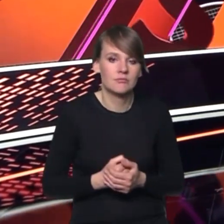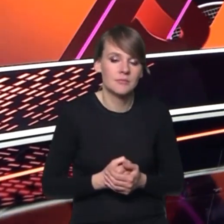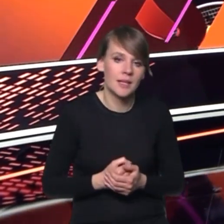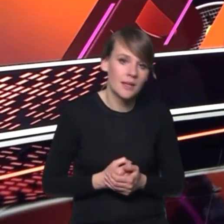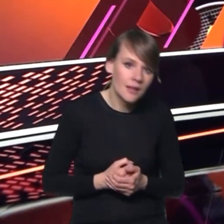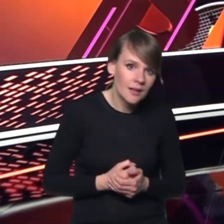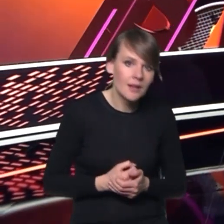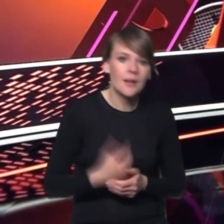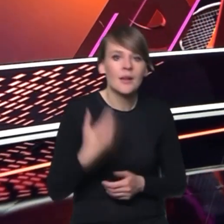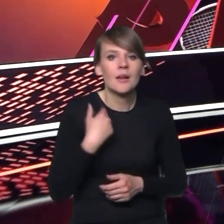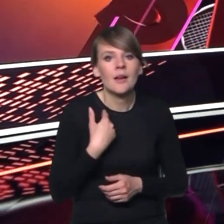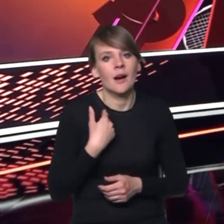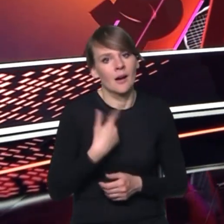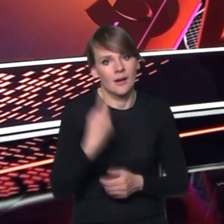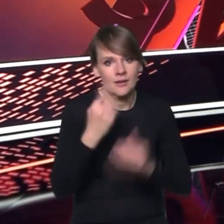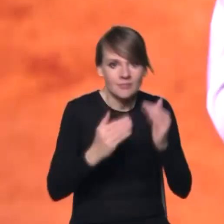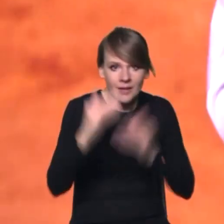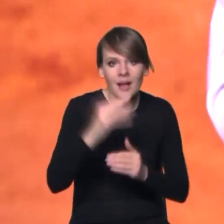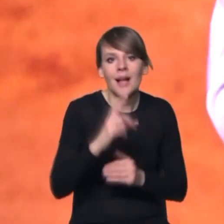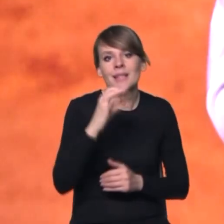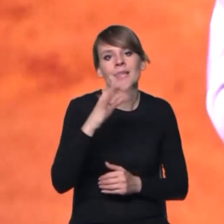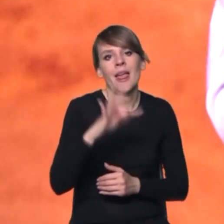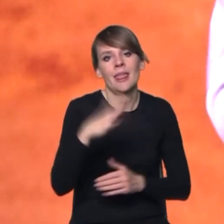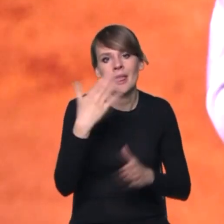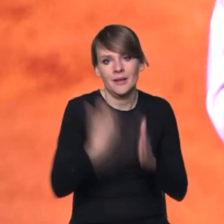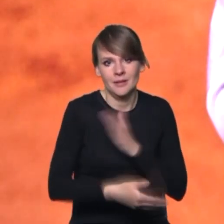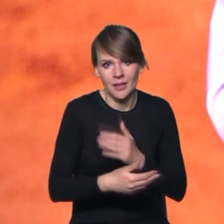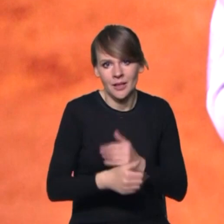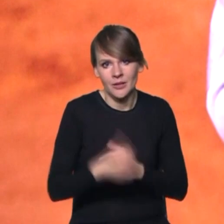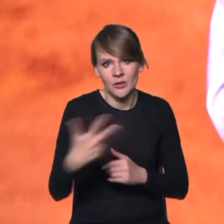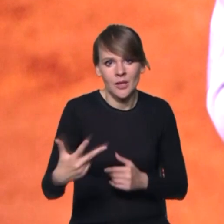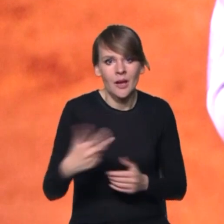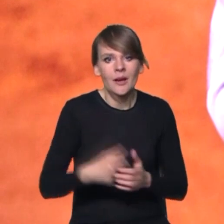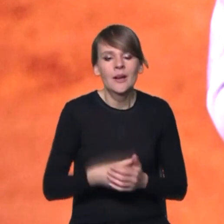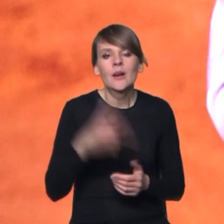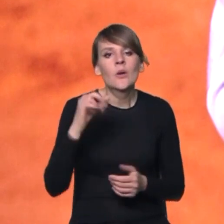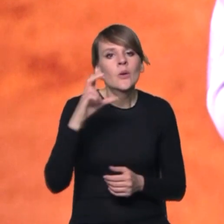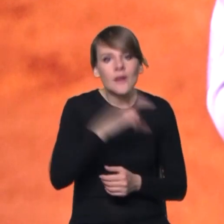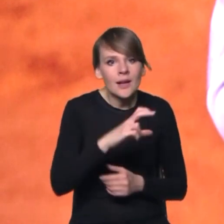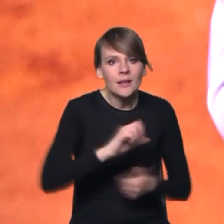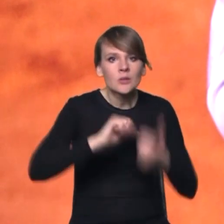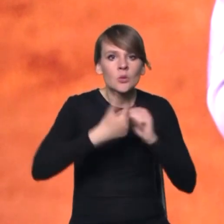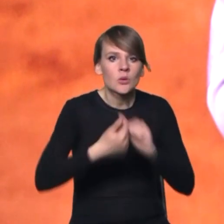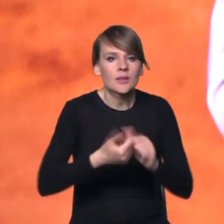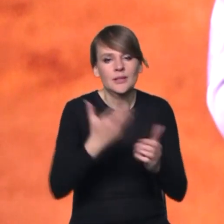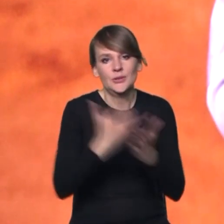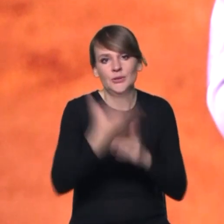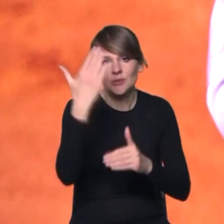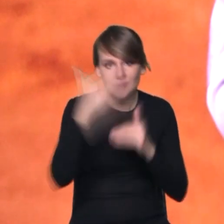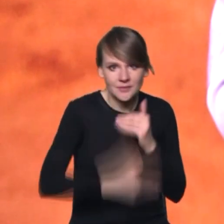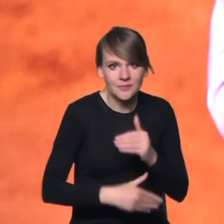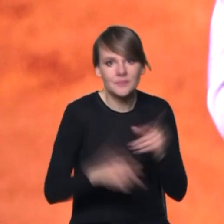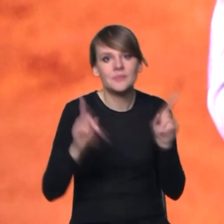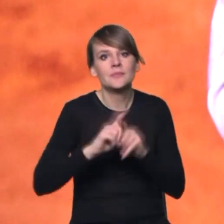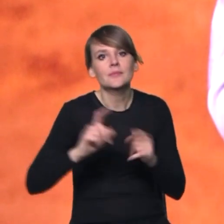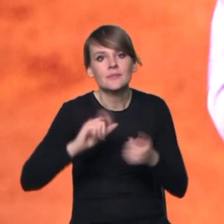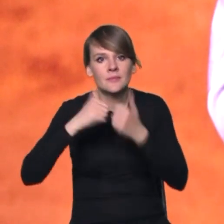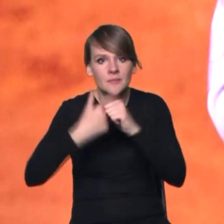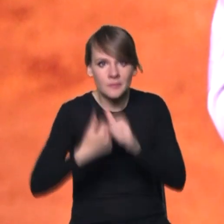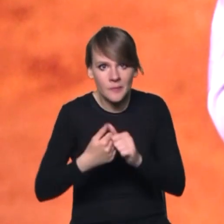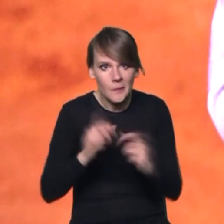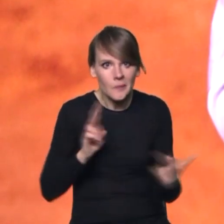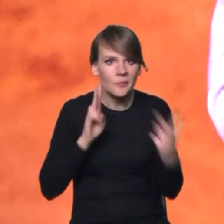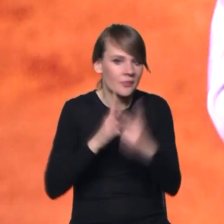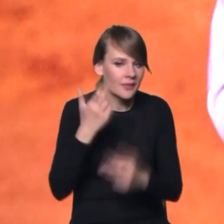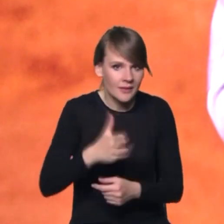tylko jedno przełamanie, ale set przegrany do 3. Hubert Hurkacz zakończył swój udział w turnieju w Madrycie, nie gra też już w turnieju w grze podwójnej